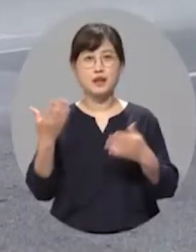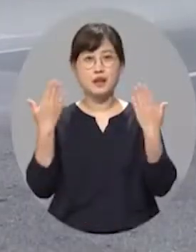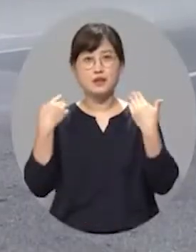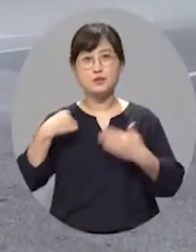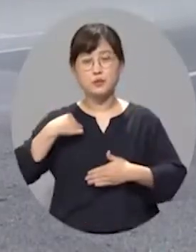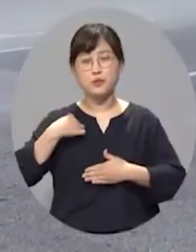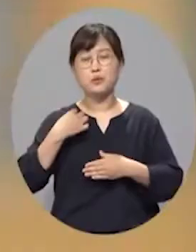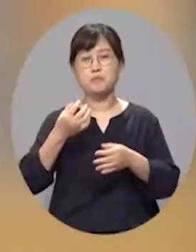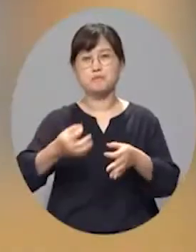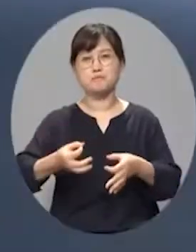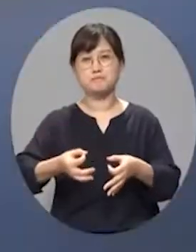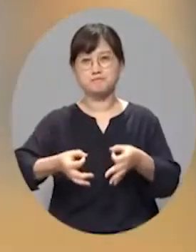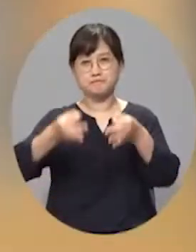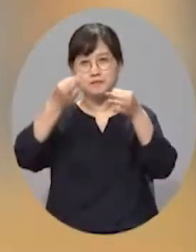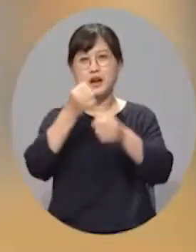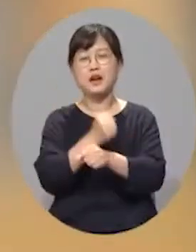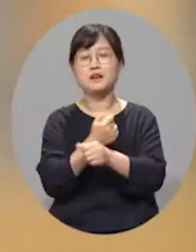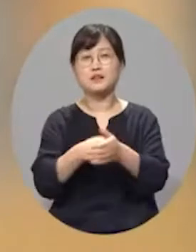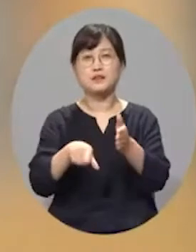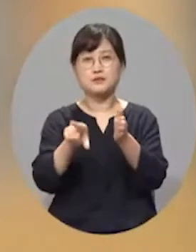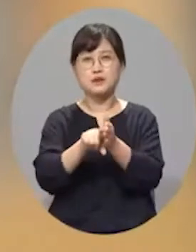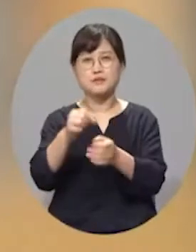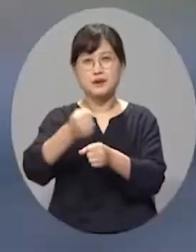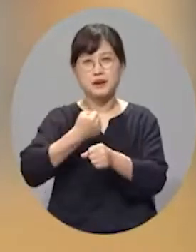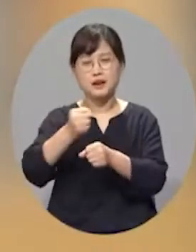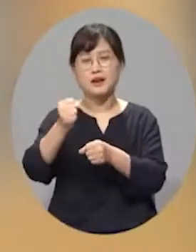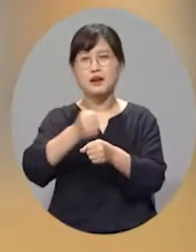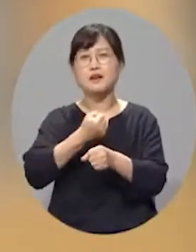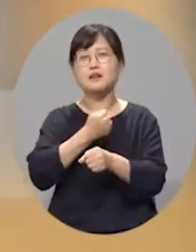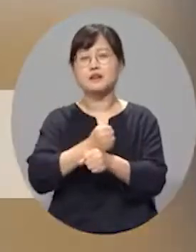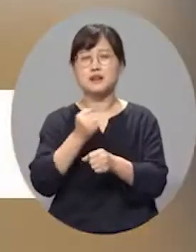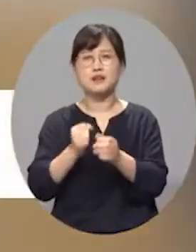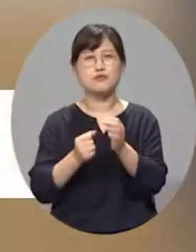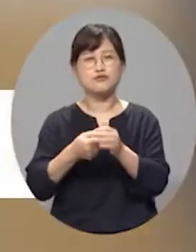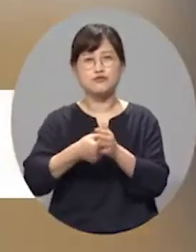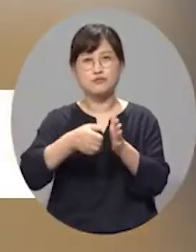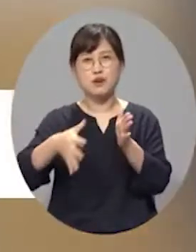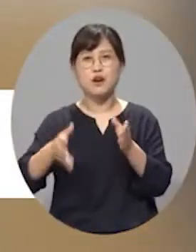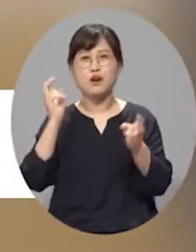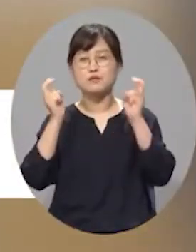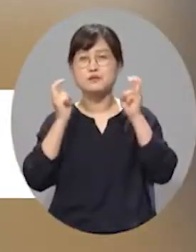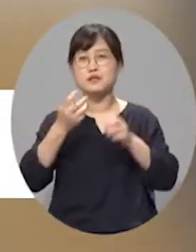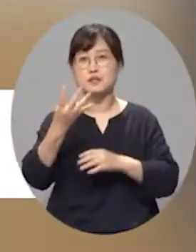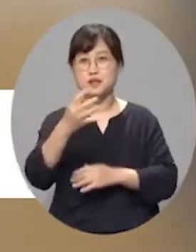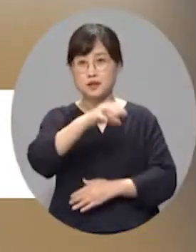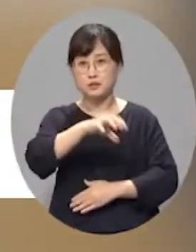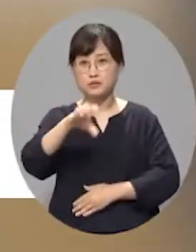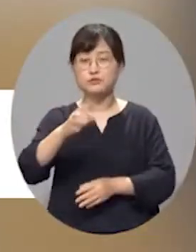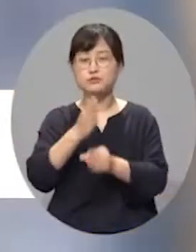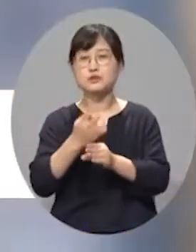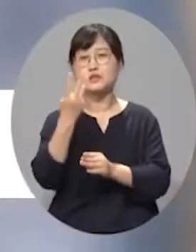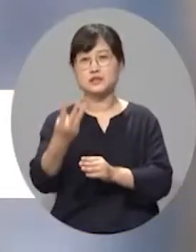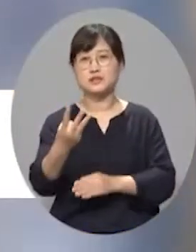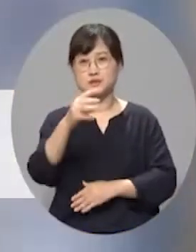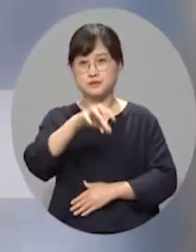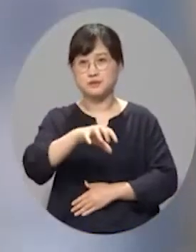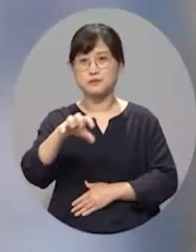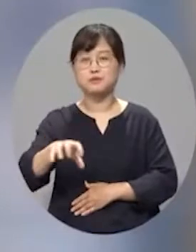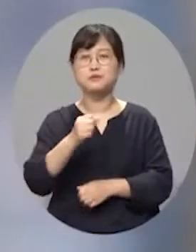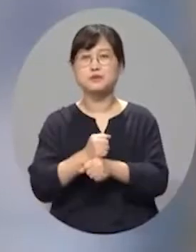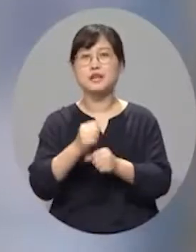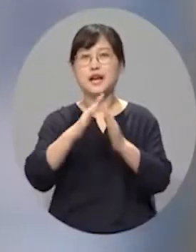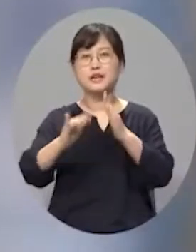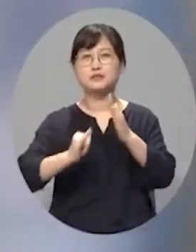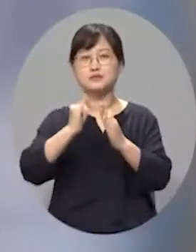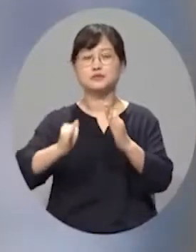교복값을 부풀리기 위해 담합한 사실이 드러난 전주의 유명 브랜드 업체들. 업체 네 곳 중 세 곳은 한 가족이 운영하는